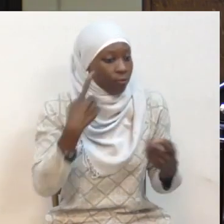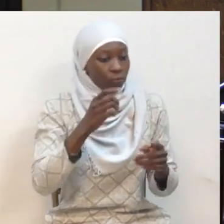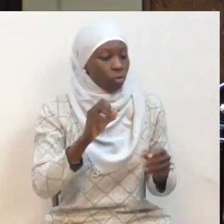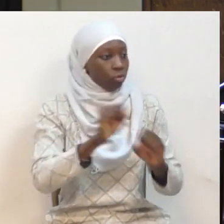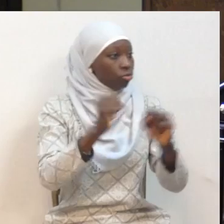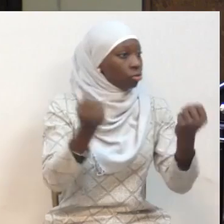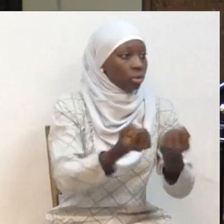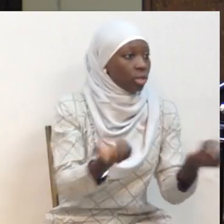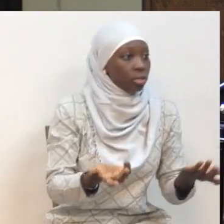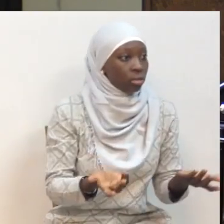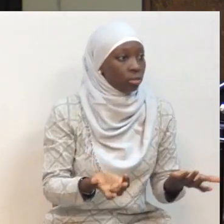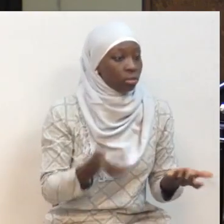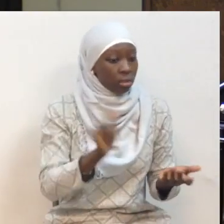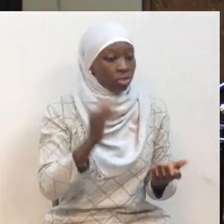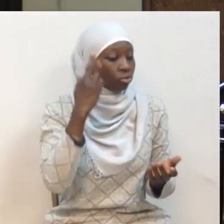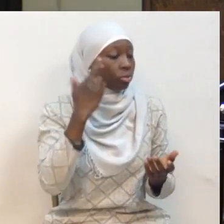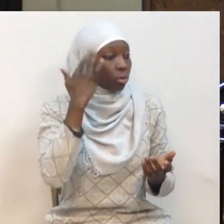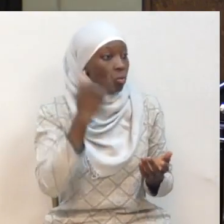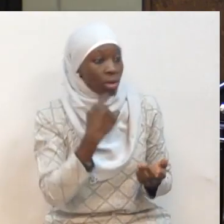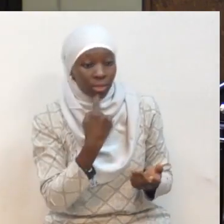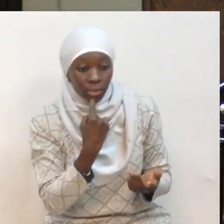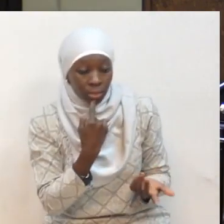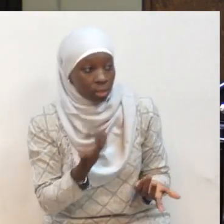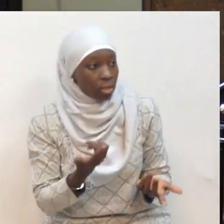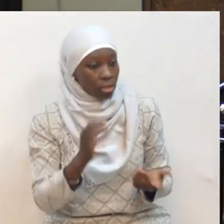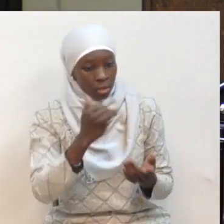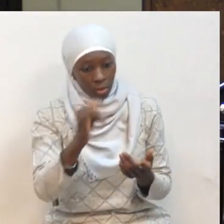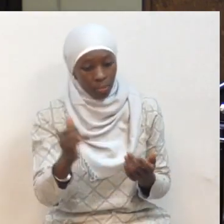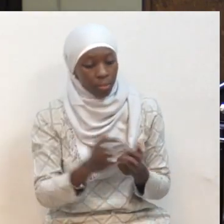كَمَا تَكُونُونَ يُوَلَّ عَلَيْكُمْ.